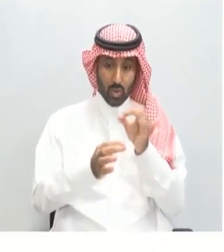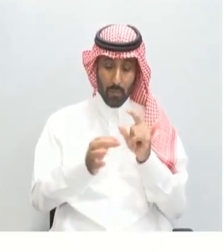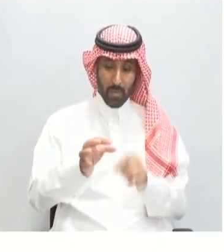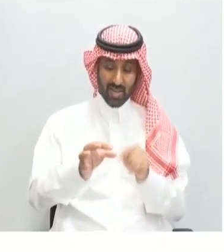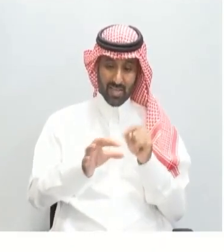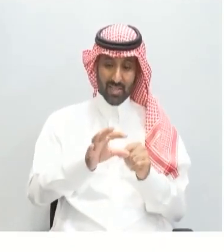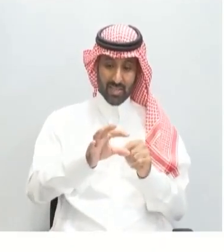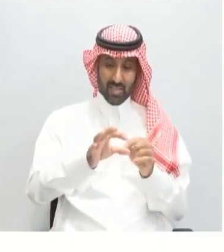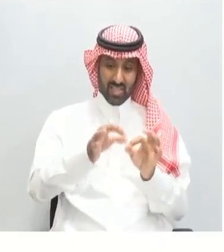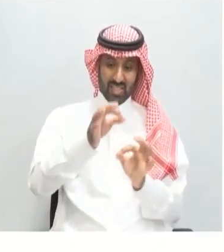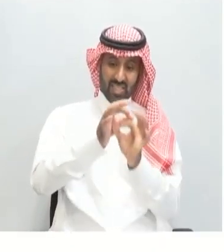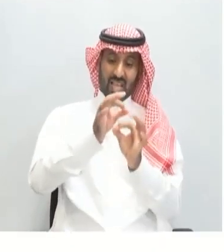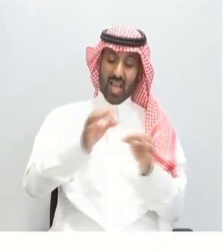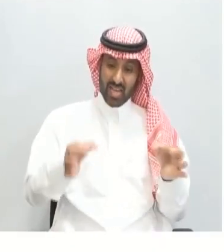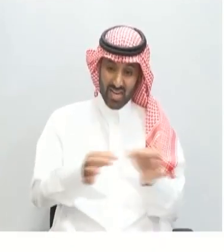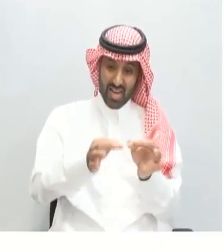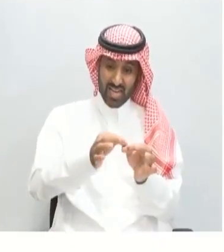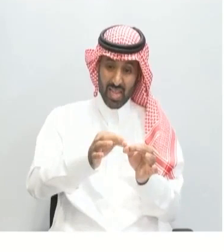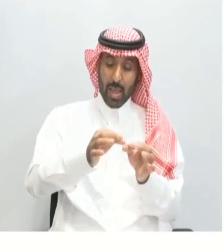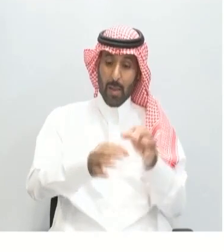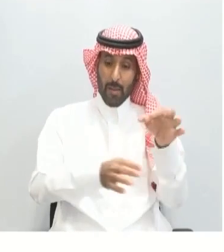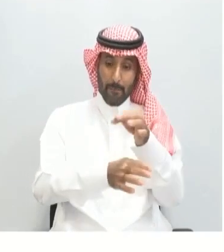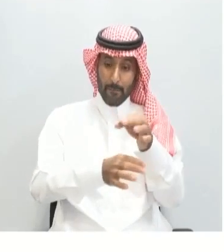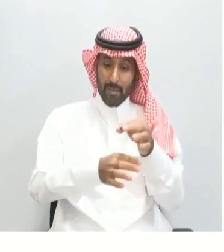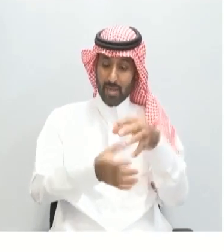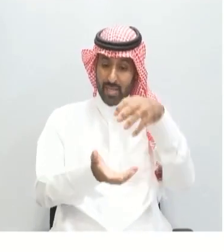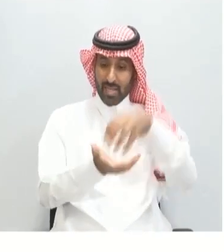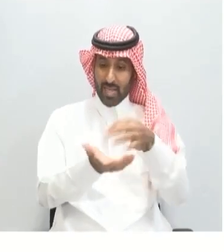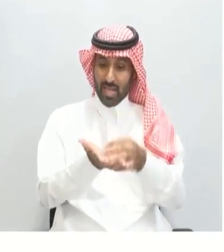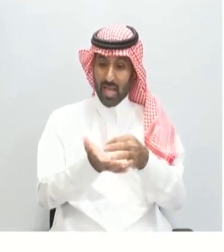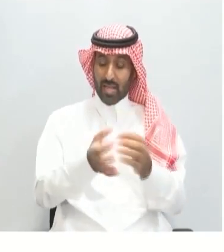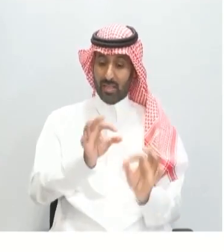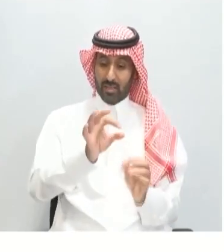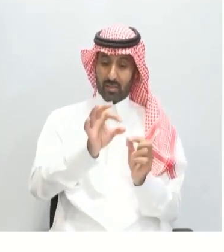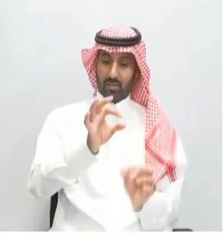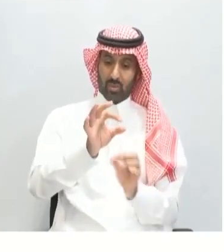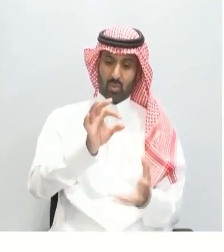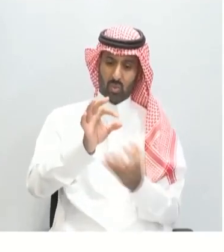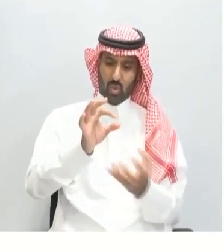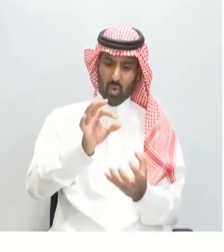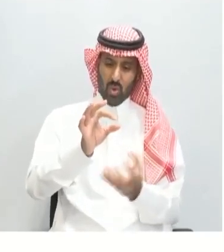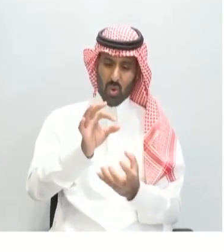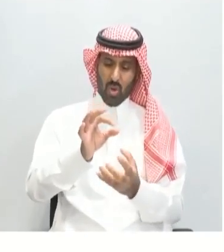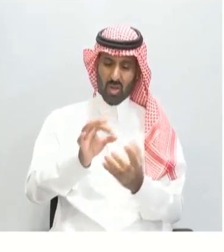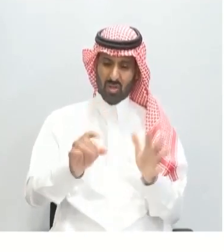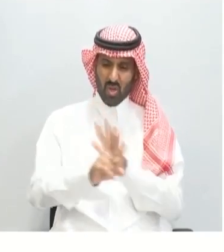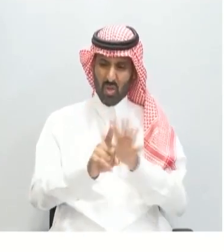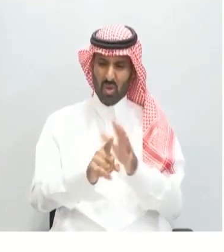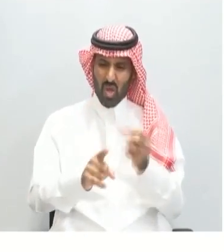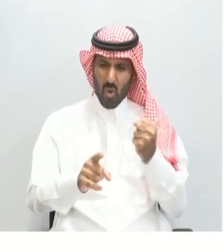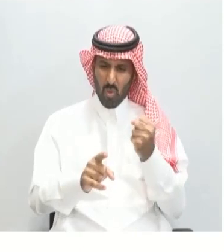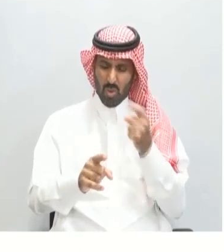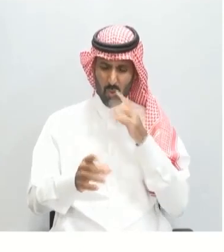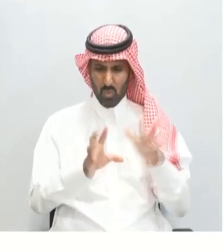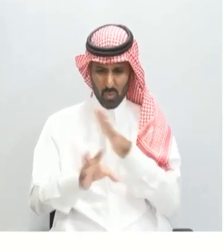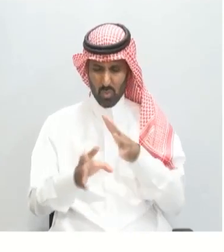نلاحظ ممتازين اذا زلزال بؤرته قريبه يكون عاده قوي اذا